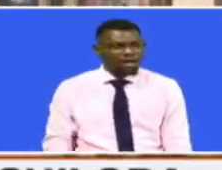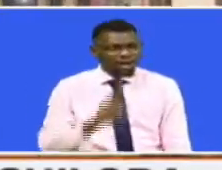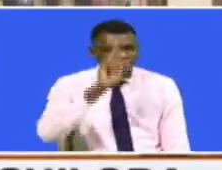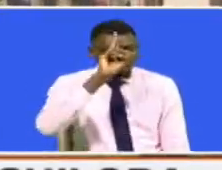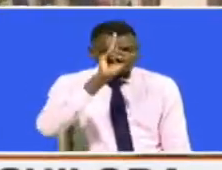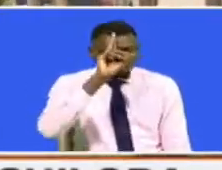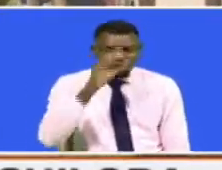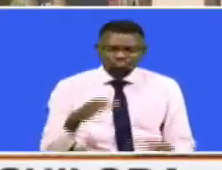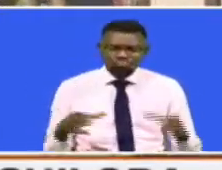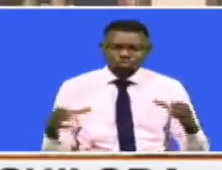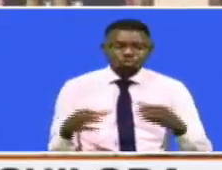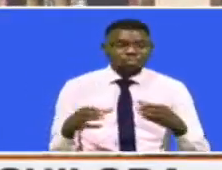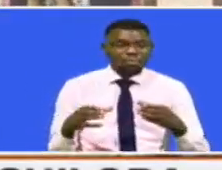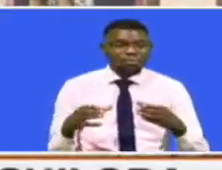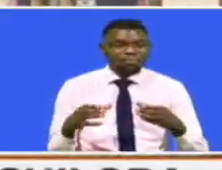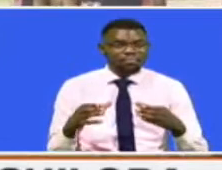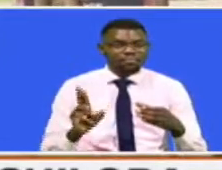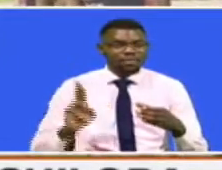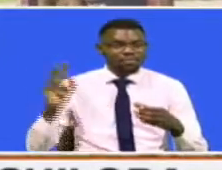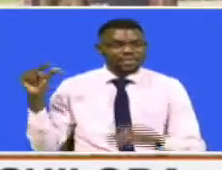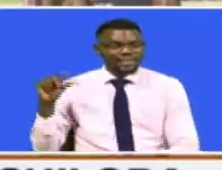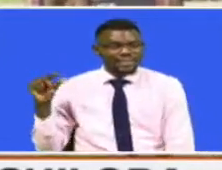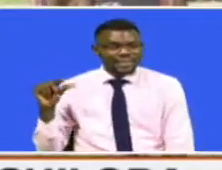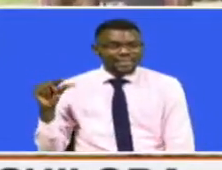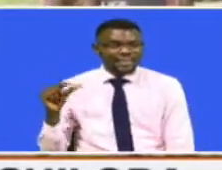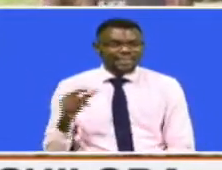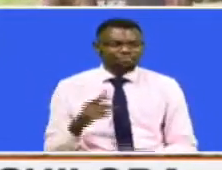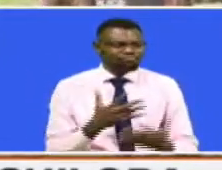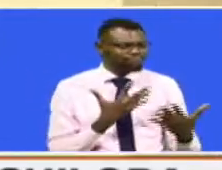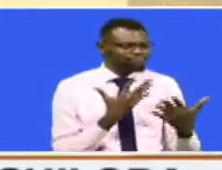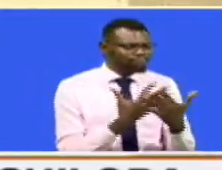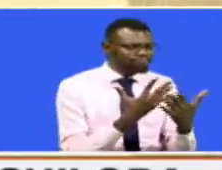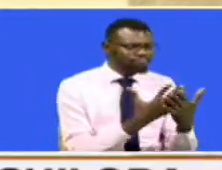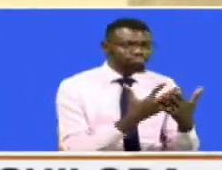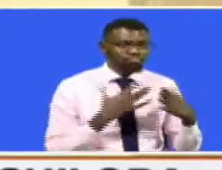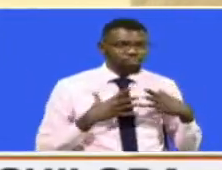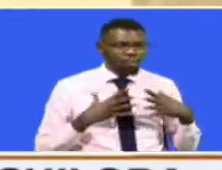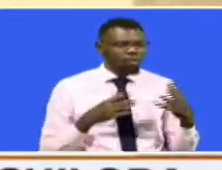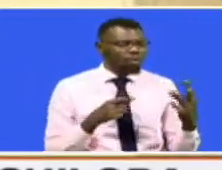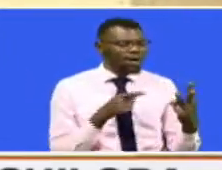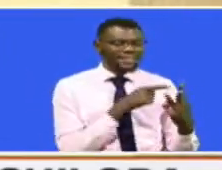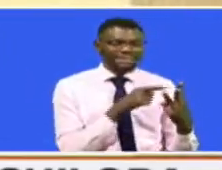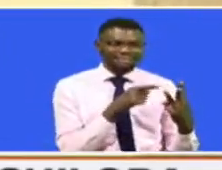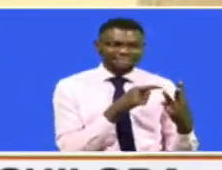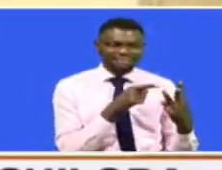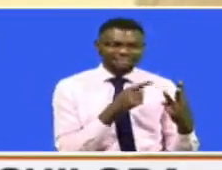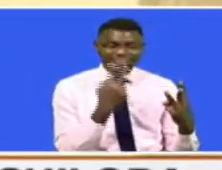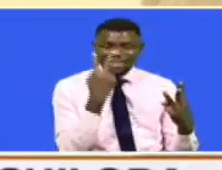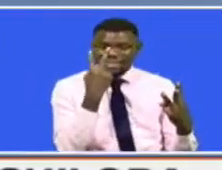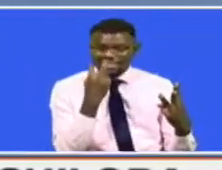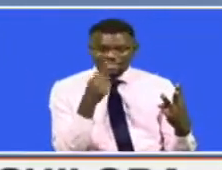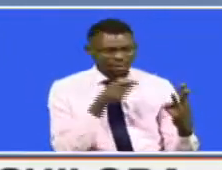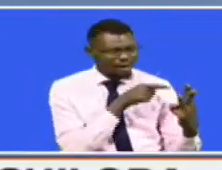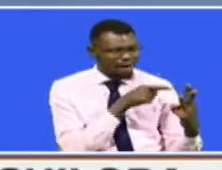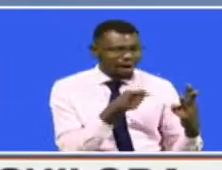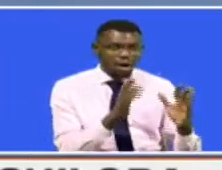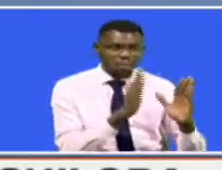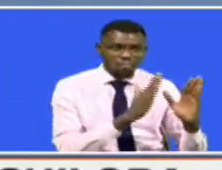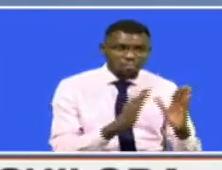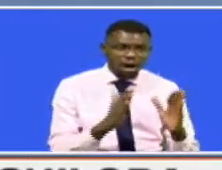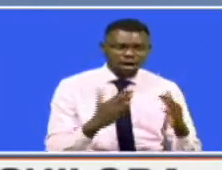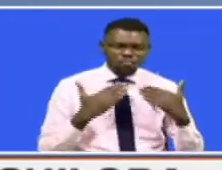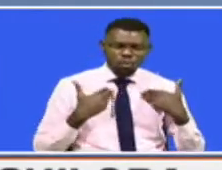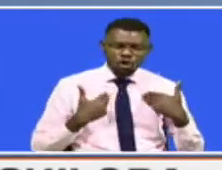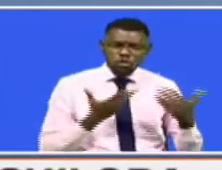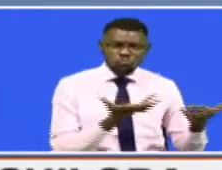Maafisa wa polisi katika kaunti ya Wasingishu wamewatia mbaroni washukiwa watatu zaidi wanaoaminika kushirikiana katika kuutupa mwili